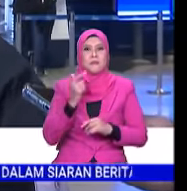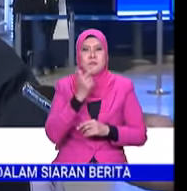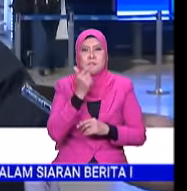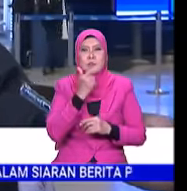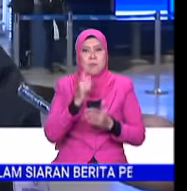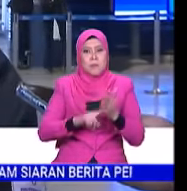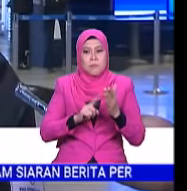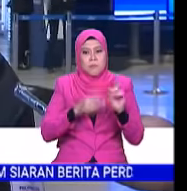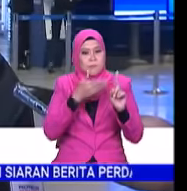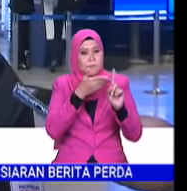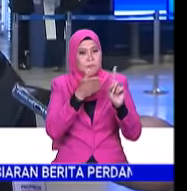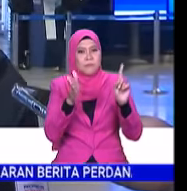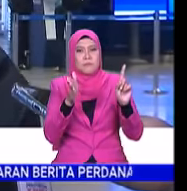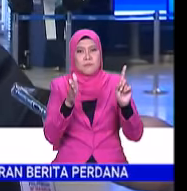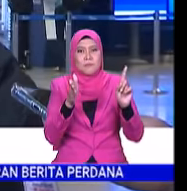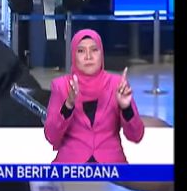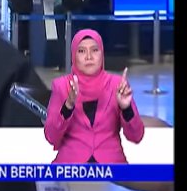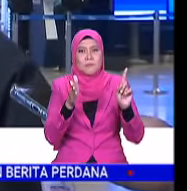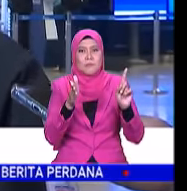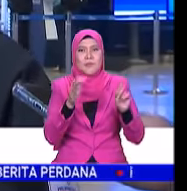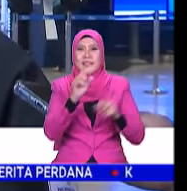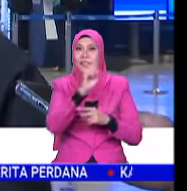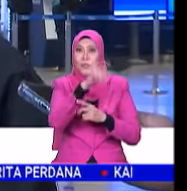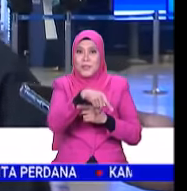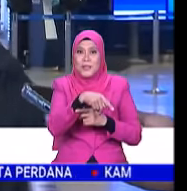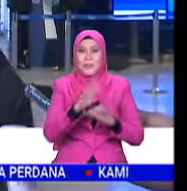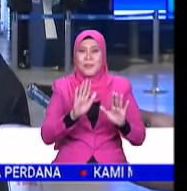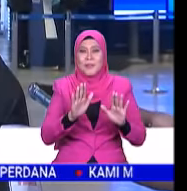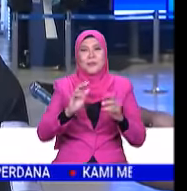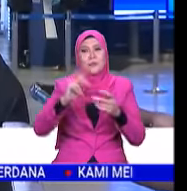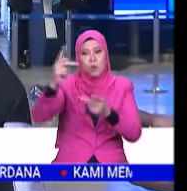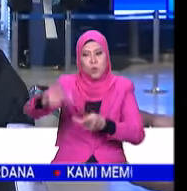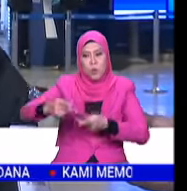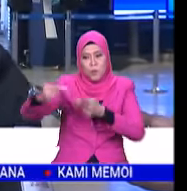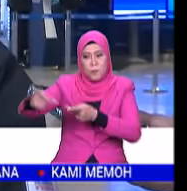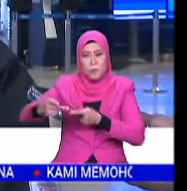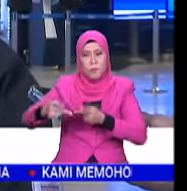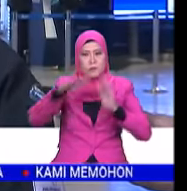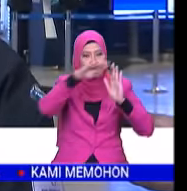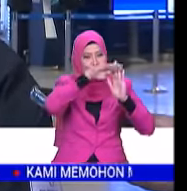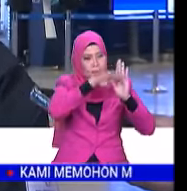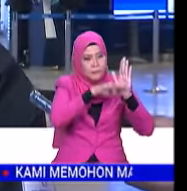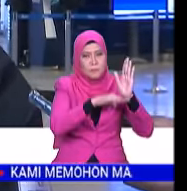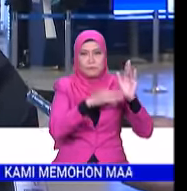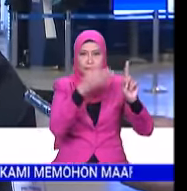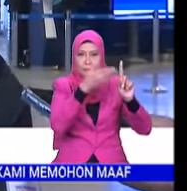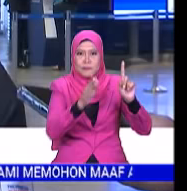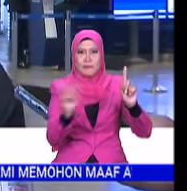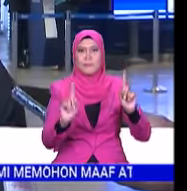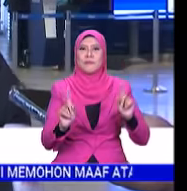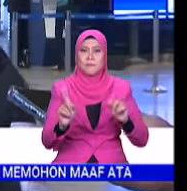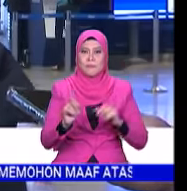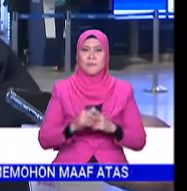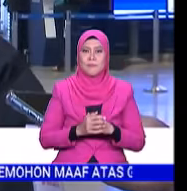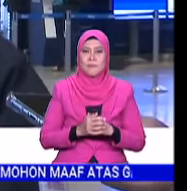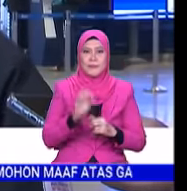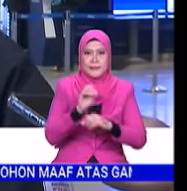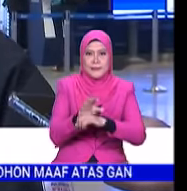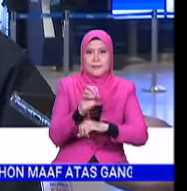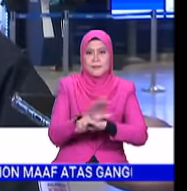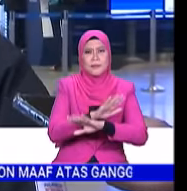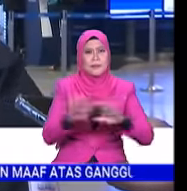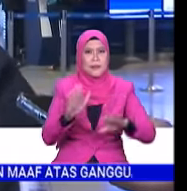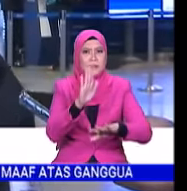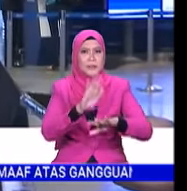pun bukan SOP, protokol-protokol yang kita telah tetapkan pada diorang. Tidak mahu